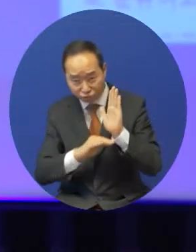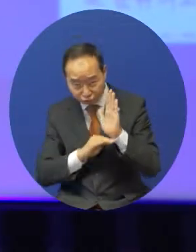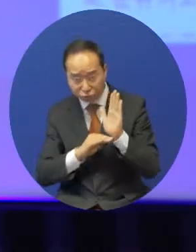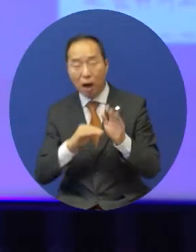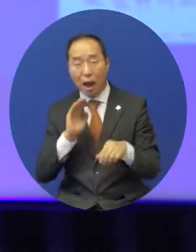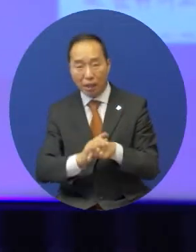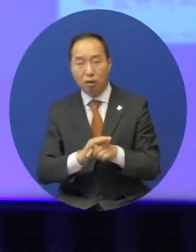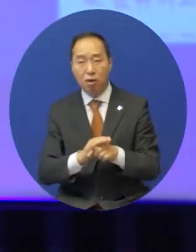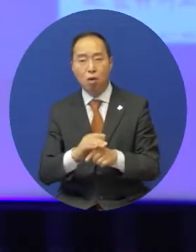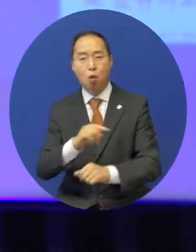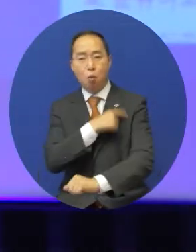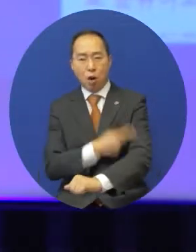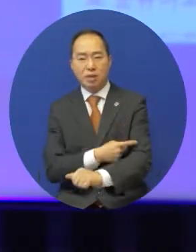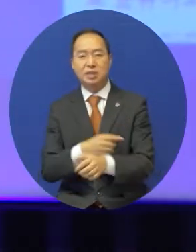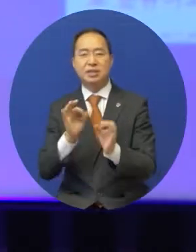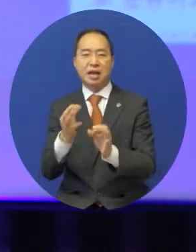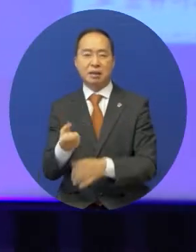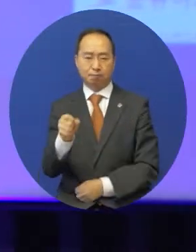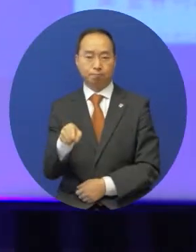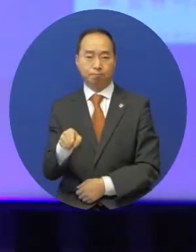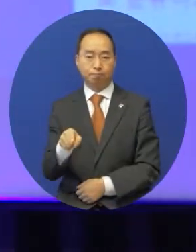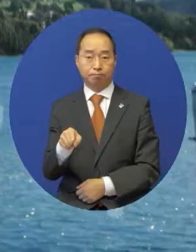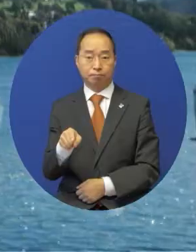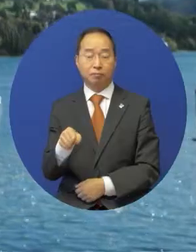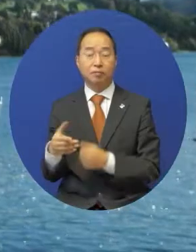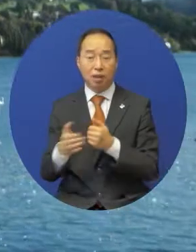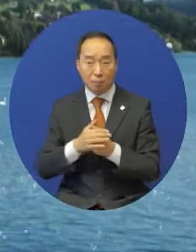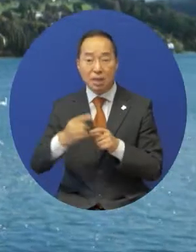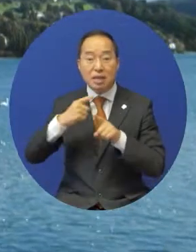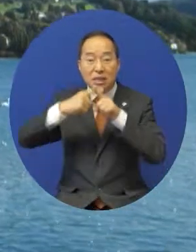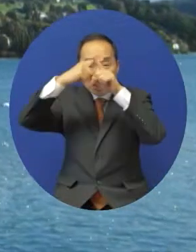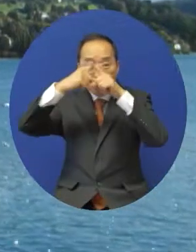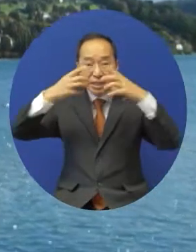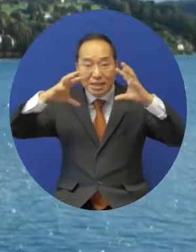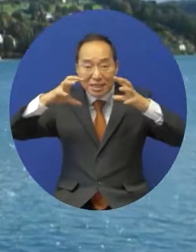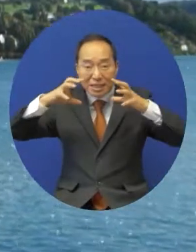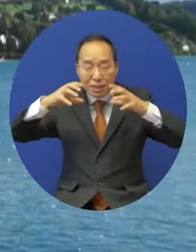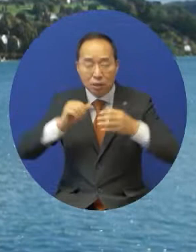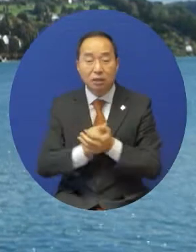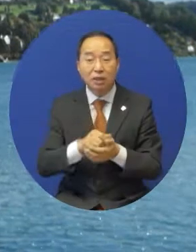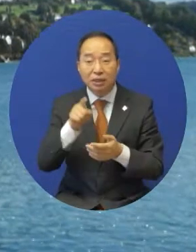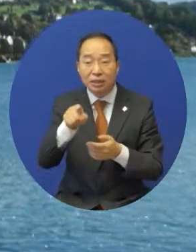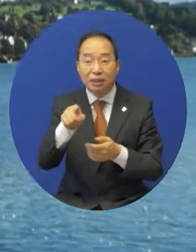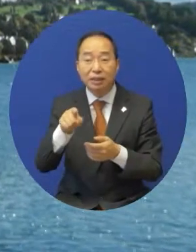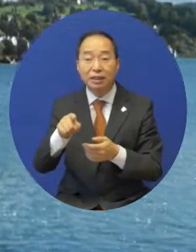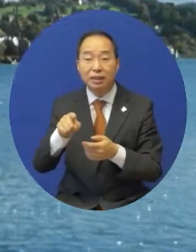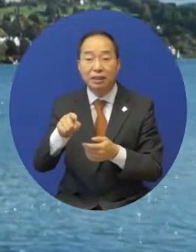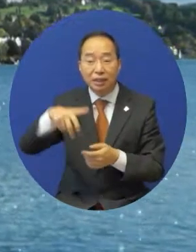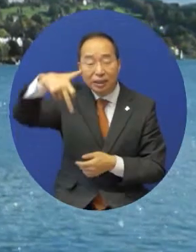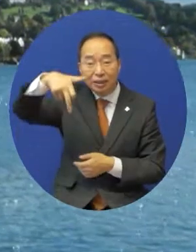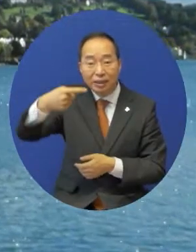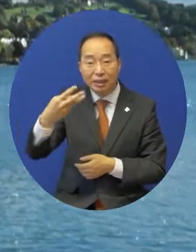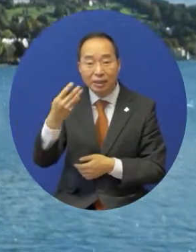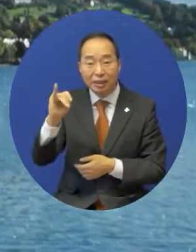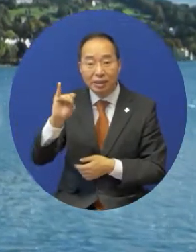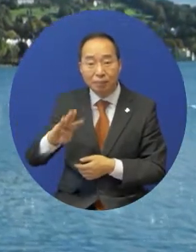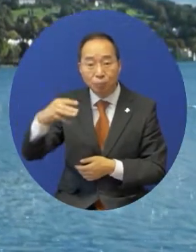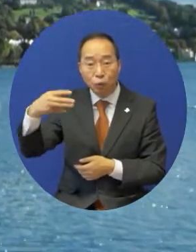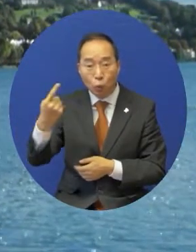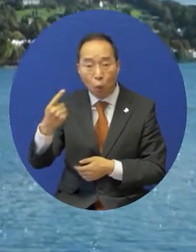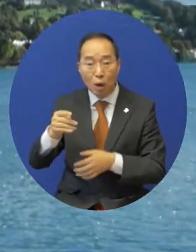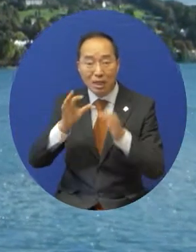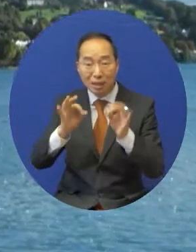대한 라이센스를 은행이 갖게 됐죠. 그래서 스위스에서는 5개 크립토 뱅크가 출발을